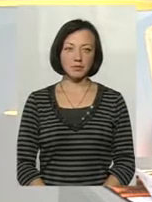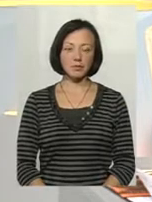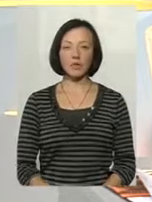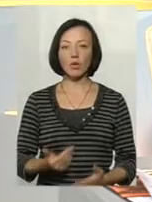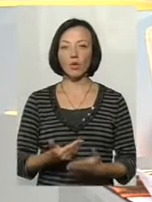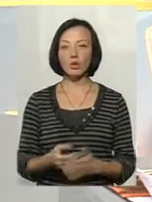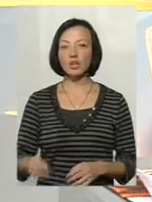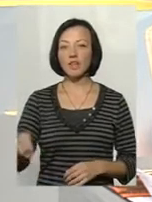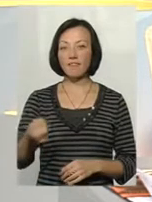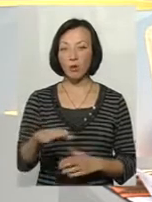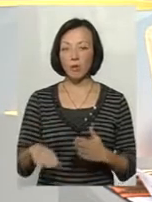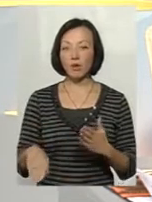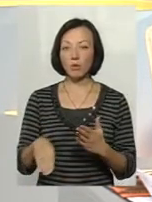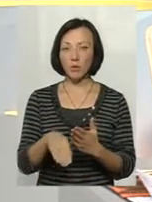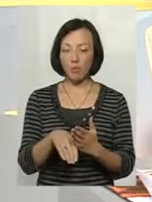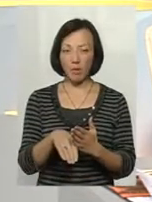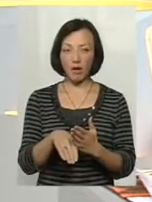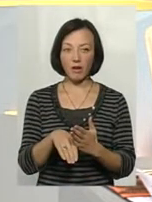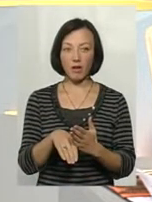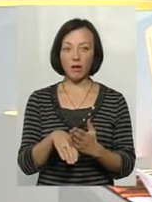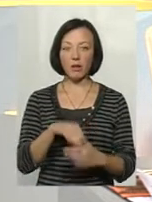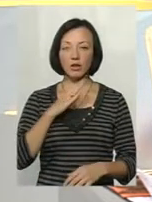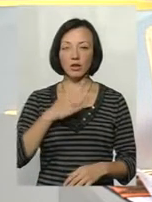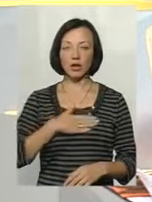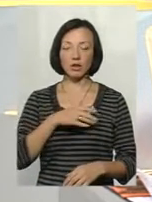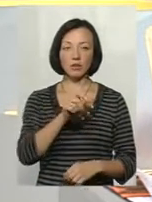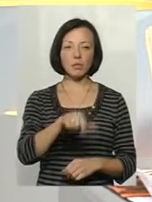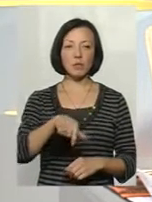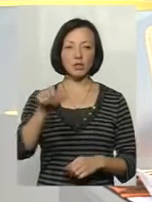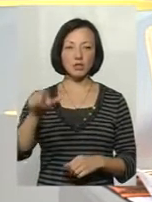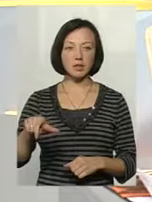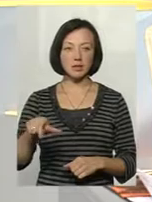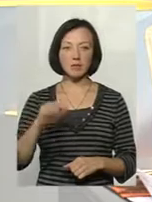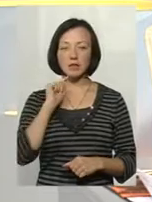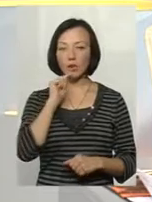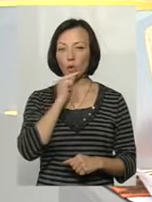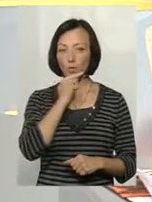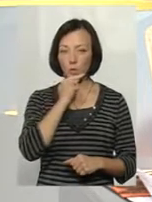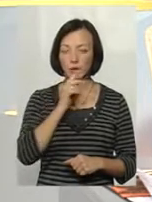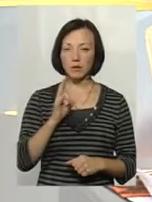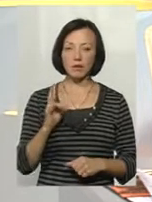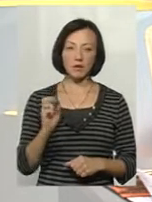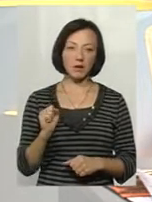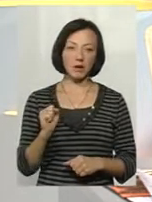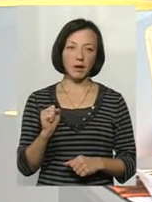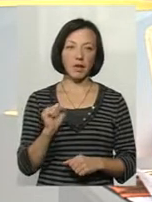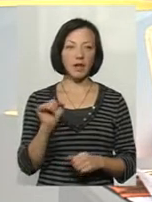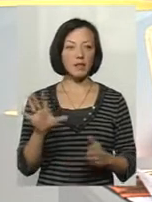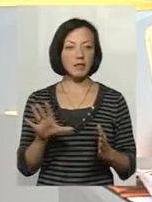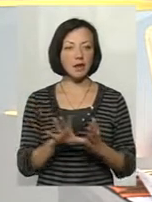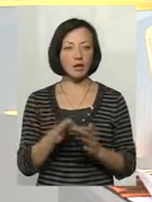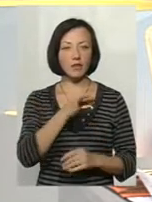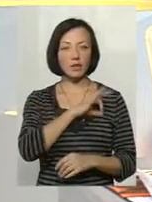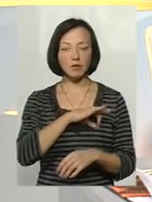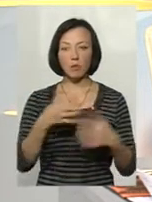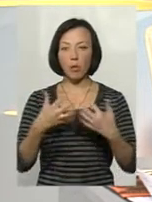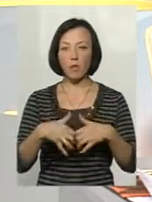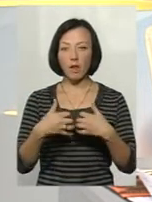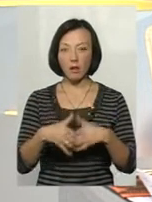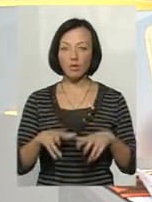Отже, Європа допомагає нашим мешканцям зекономити на енергоефективному обладнанні,